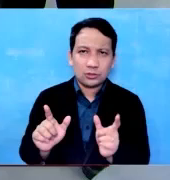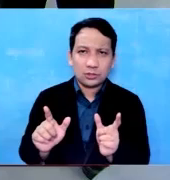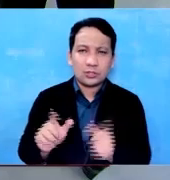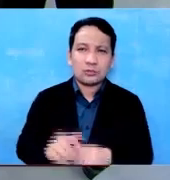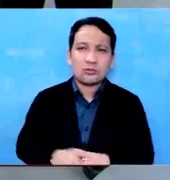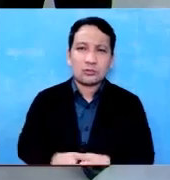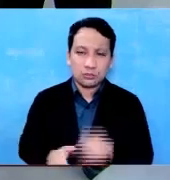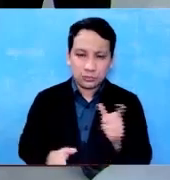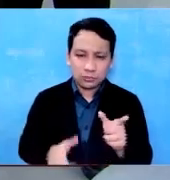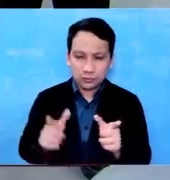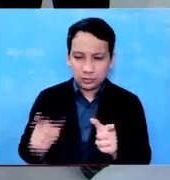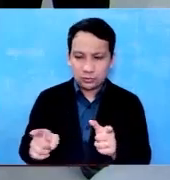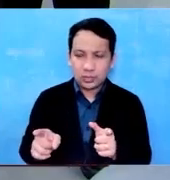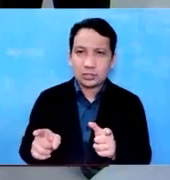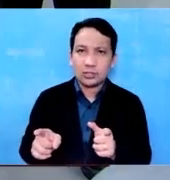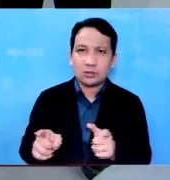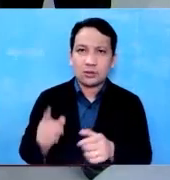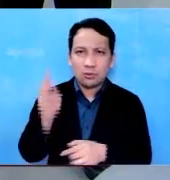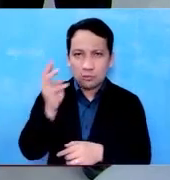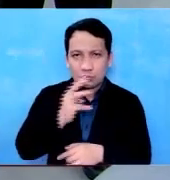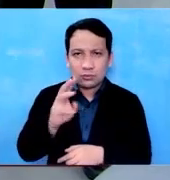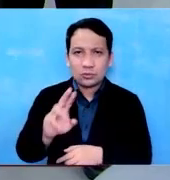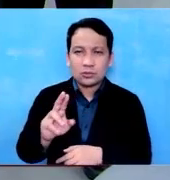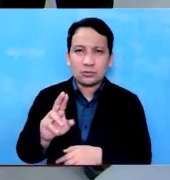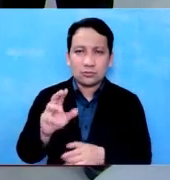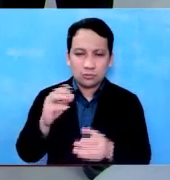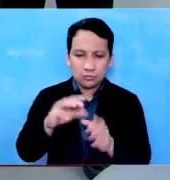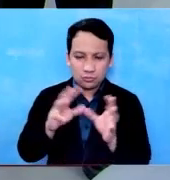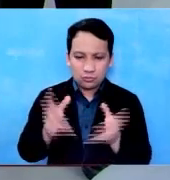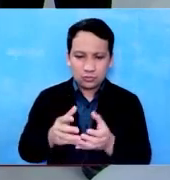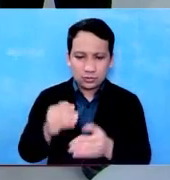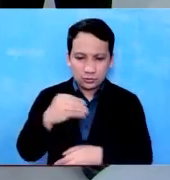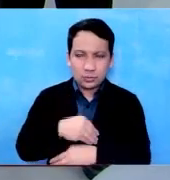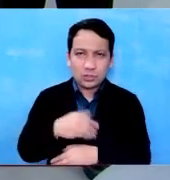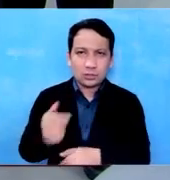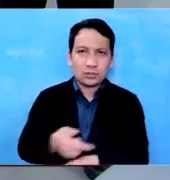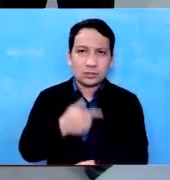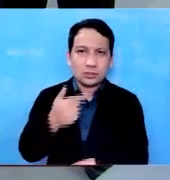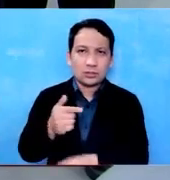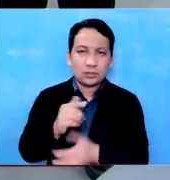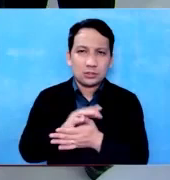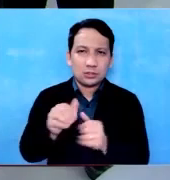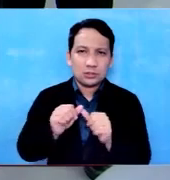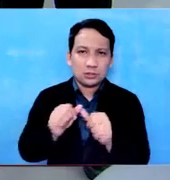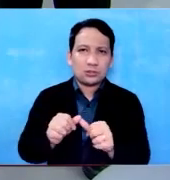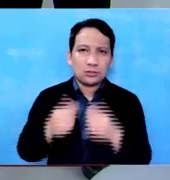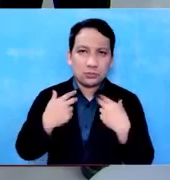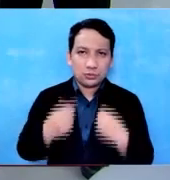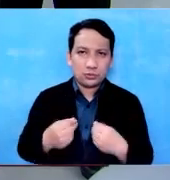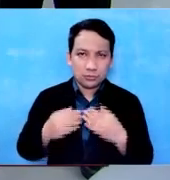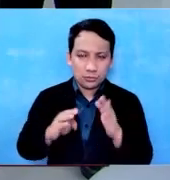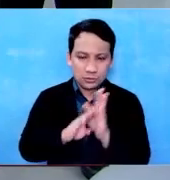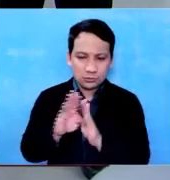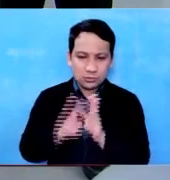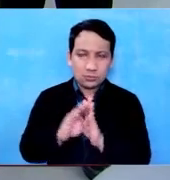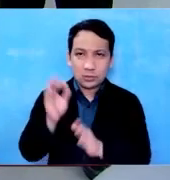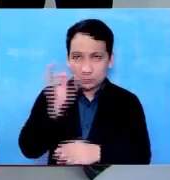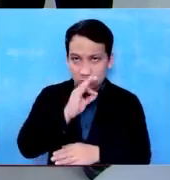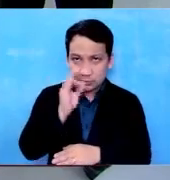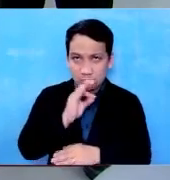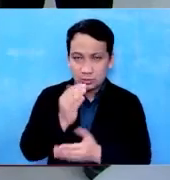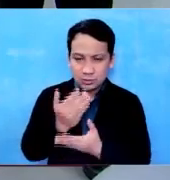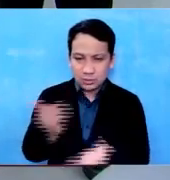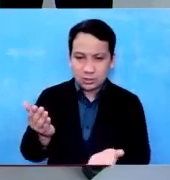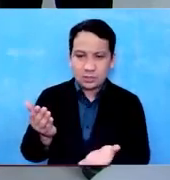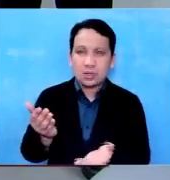2021. Ang pangamba po ng World Bank, merong long-term effects ang pandemya sa human development ng mga Pilipino. Halimbawa